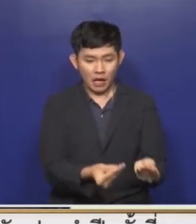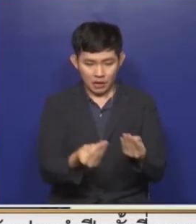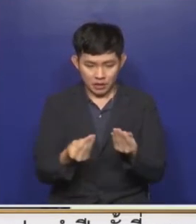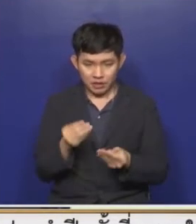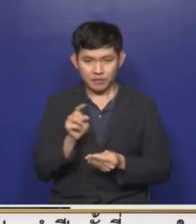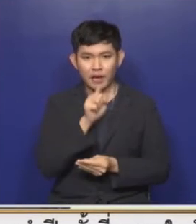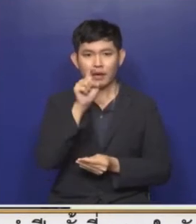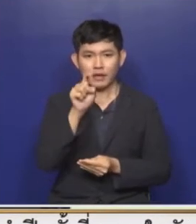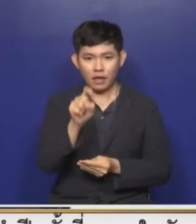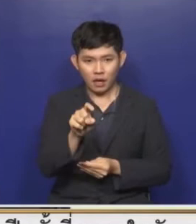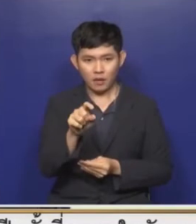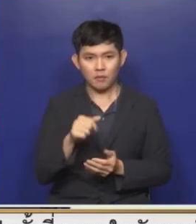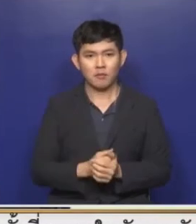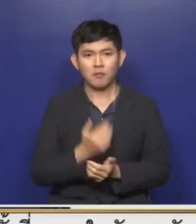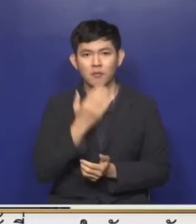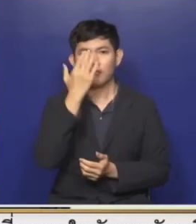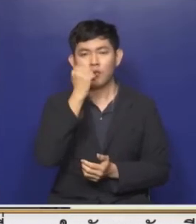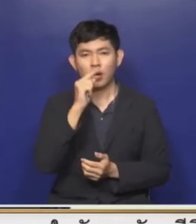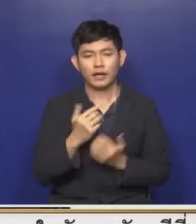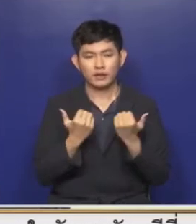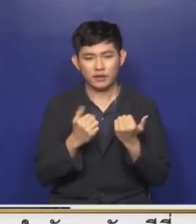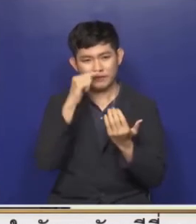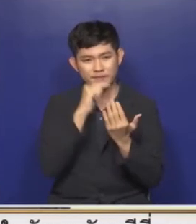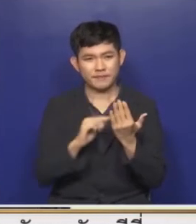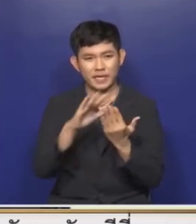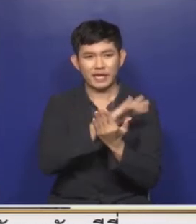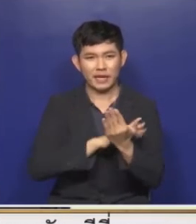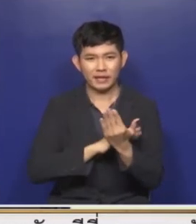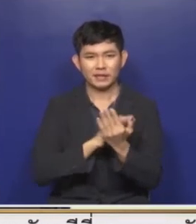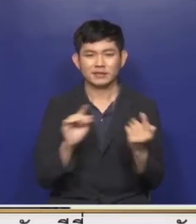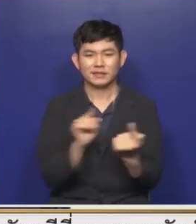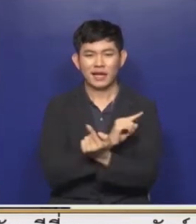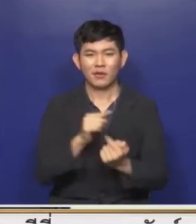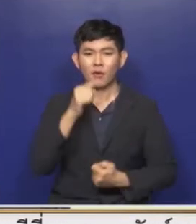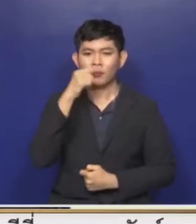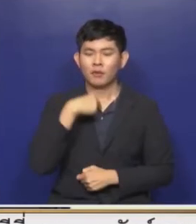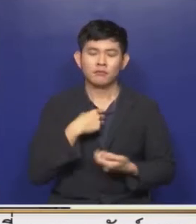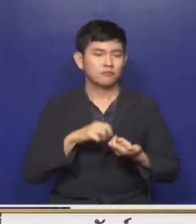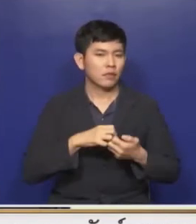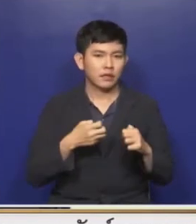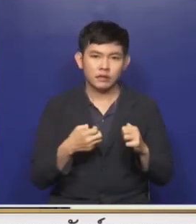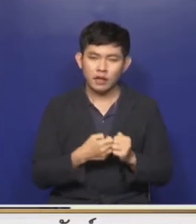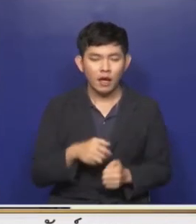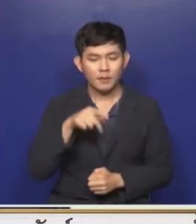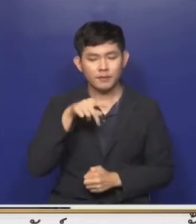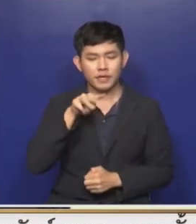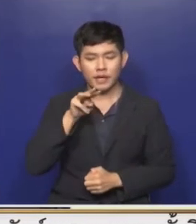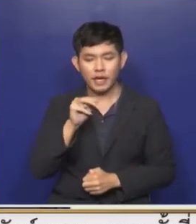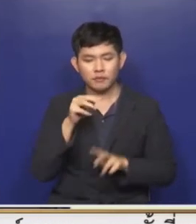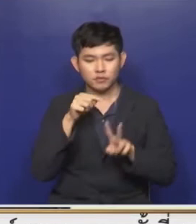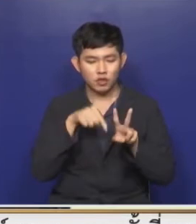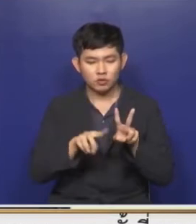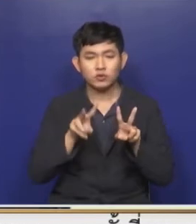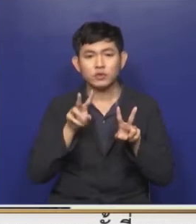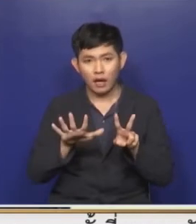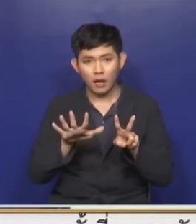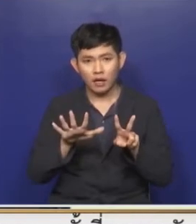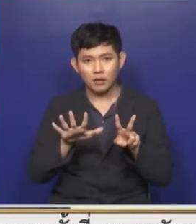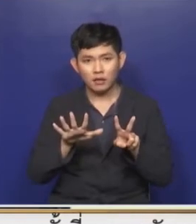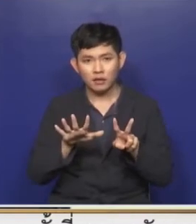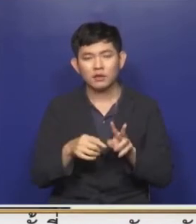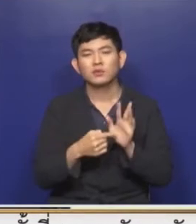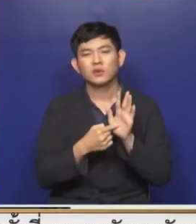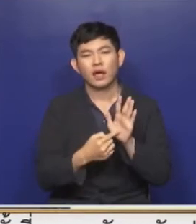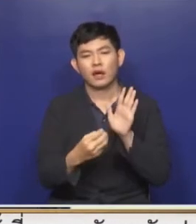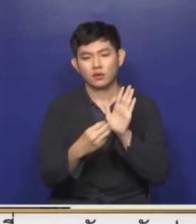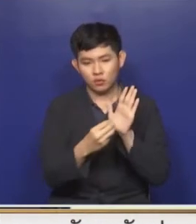ับในขณะที่ประเทศของเราสังคมของเรากำลงมปัญหาเรื่อง PM 2.5 อยู่โยเฉพาะในกรงเทศ